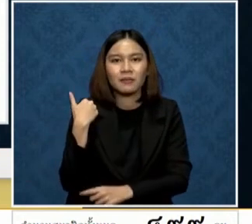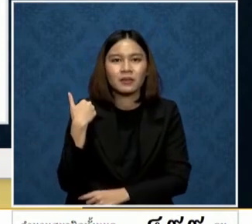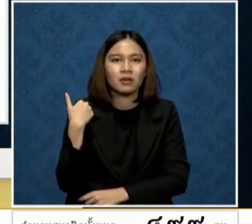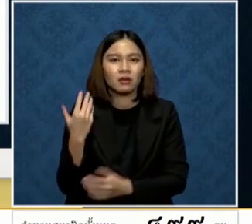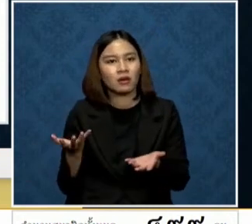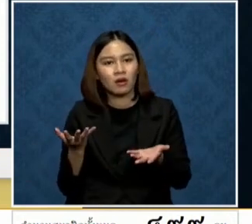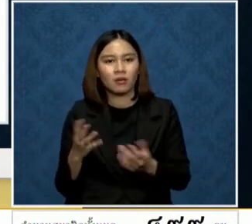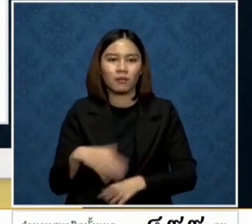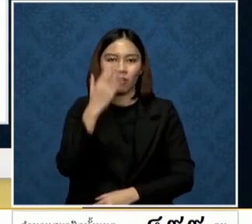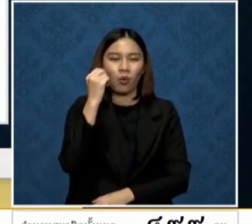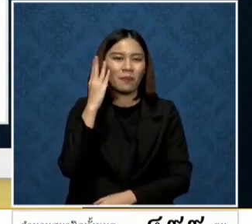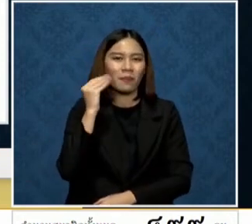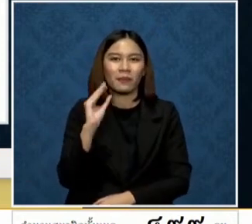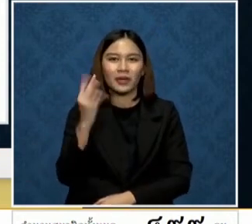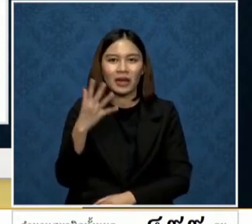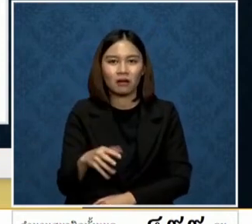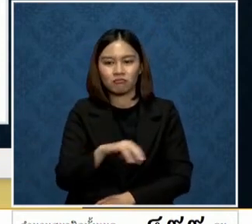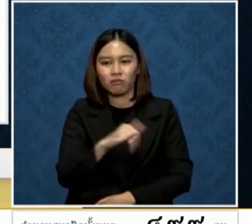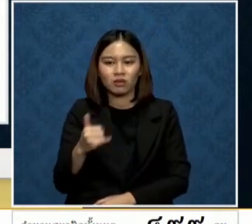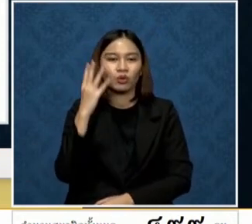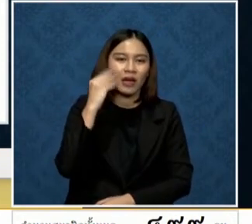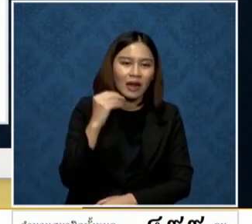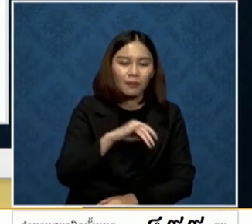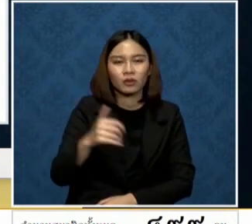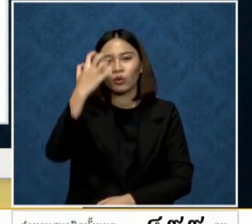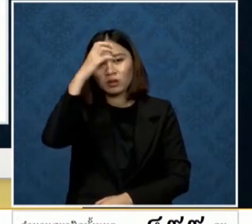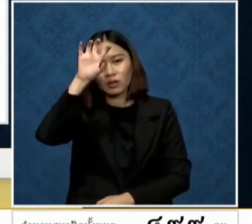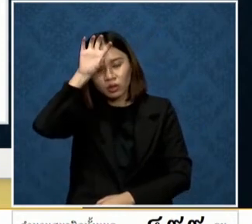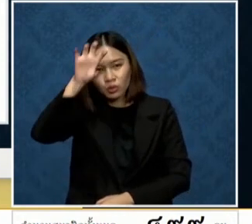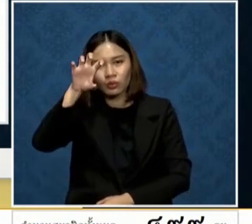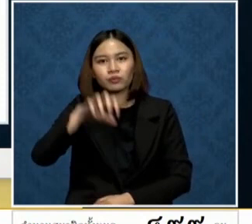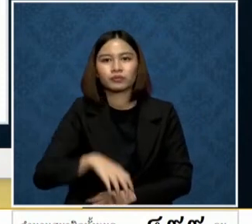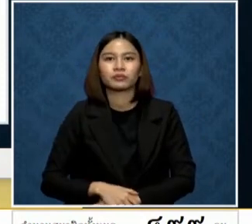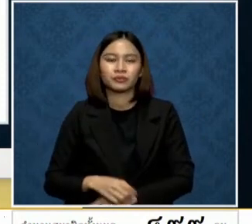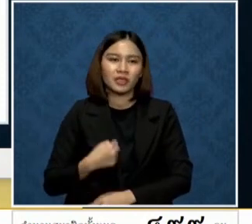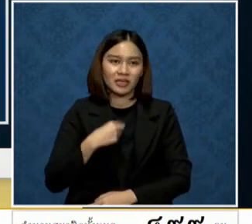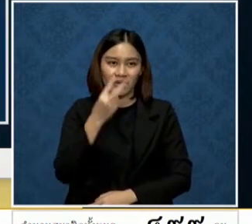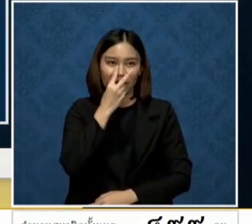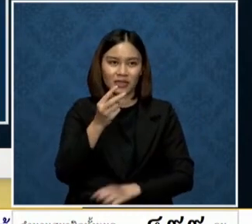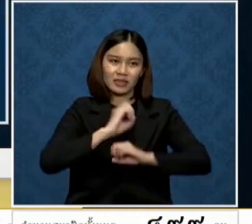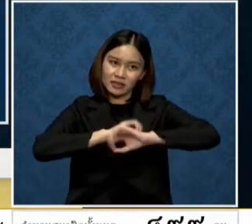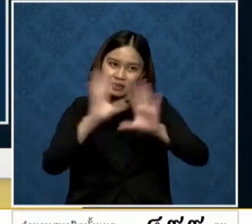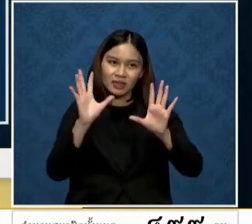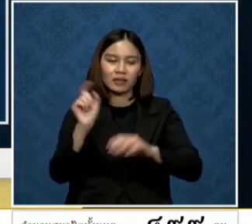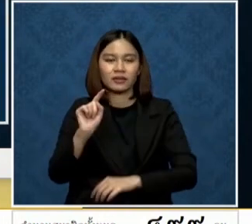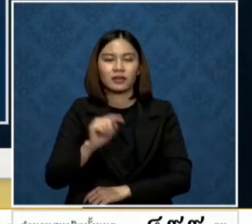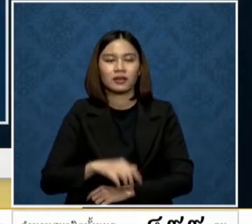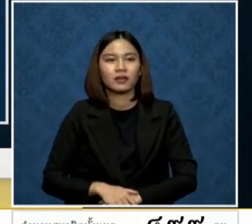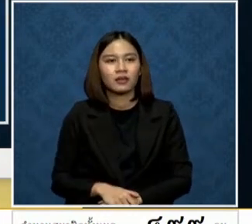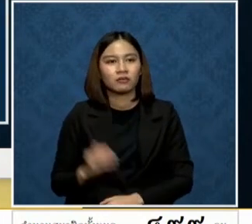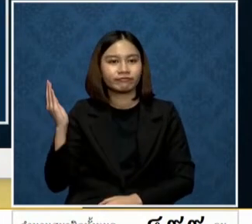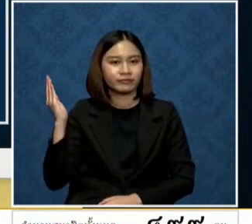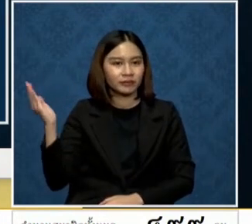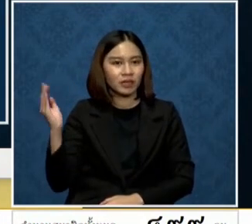ลิงก็ไม่ได้น่ารักทุกตัวบางตัวก็น่ารักแต่บางตัวก็ดุร้ายนะคะต่อไปนะคะที่ดิฉันอยากให้เห็นชัดๆเลยค่ะก็คือว่าเนี่ย